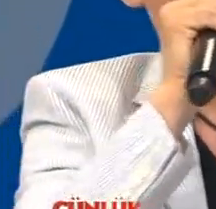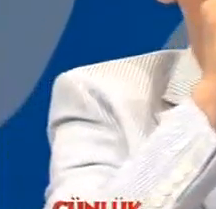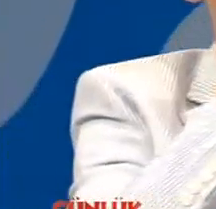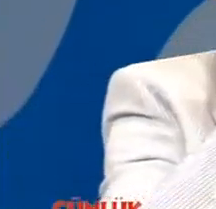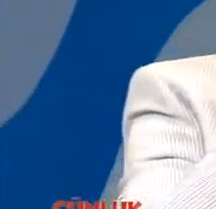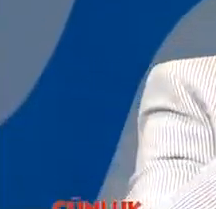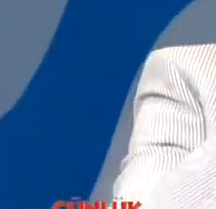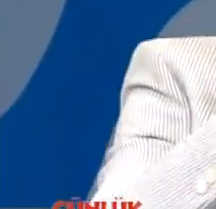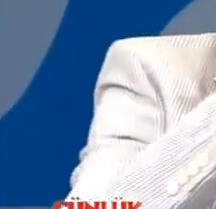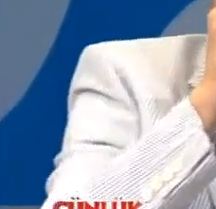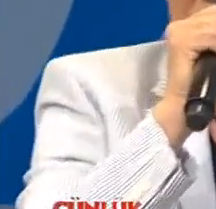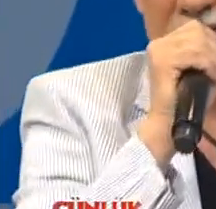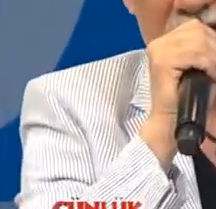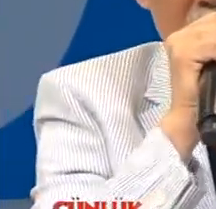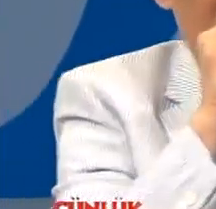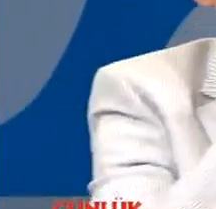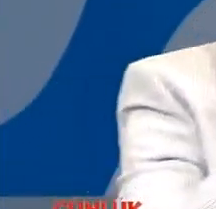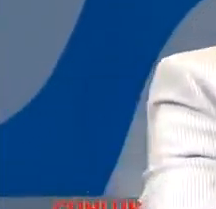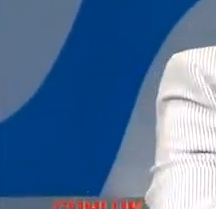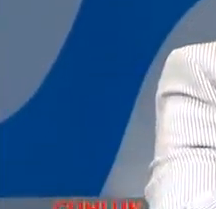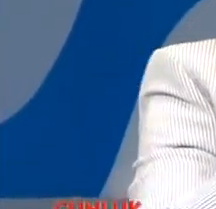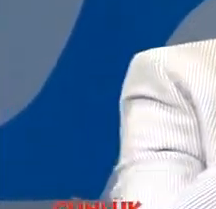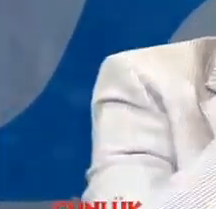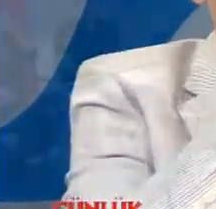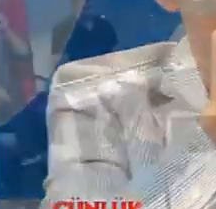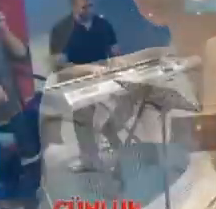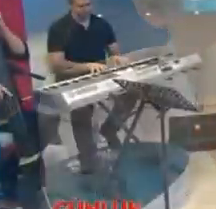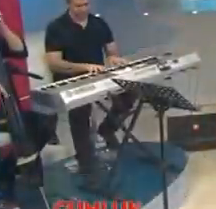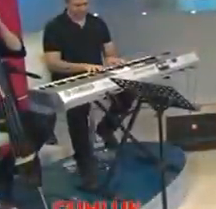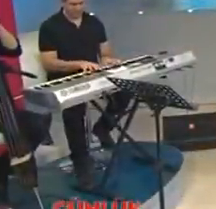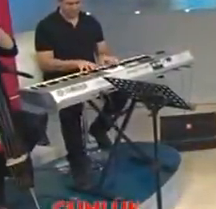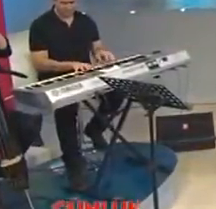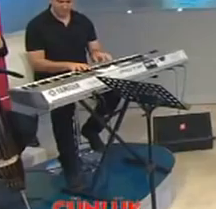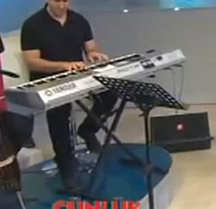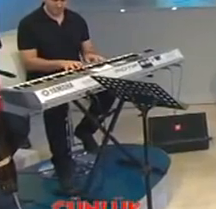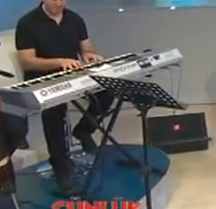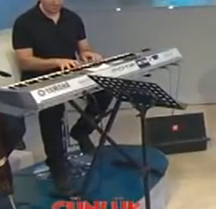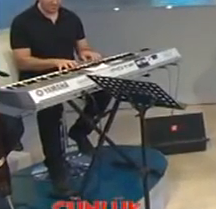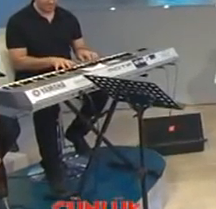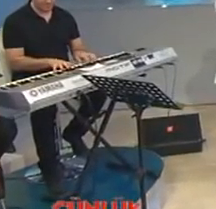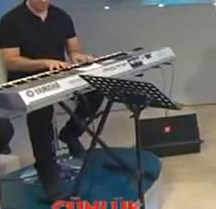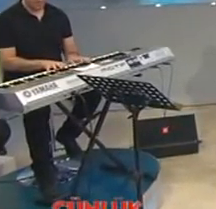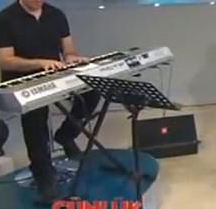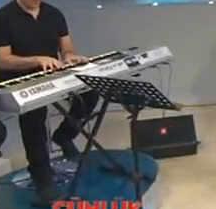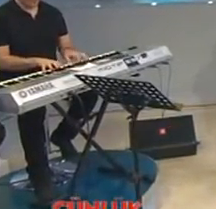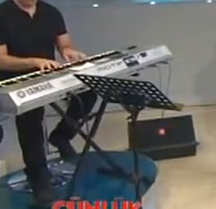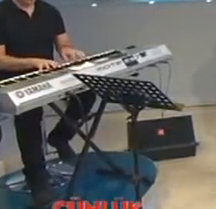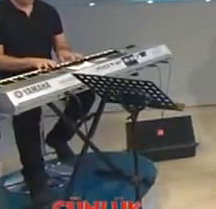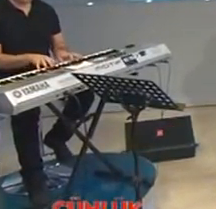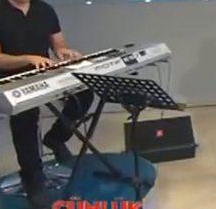And now, as tears subside,